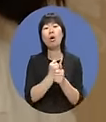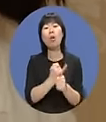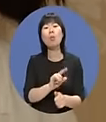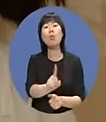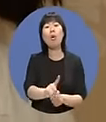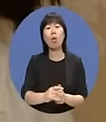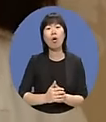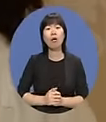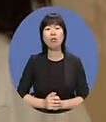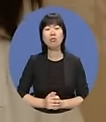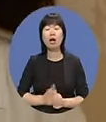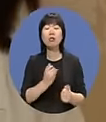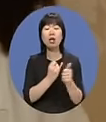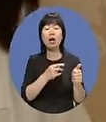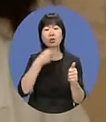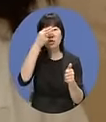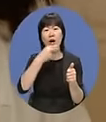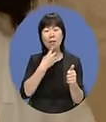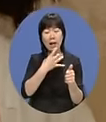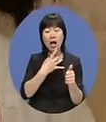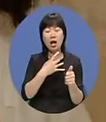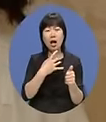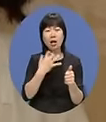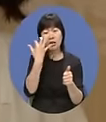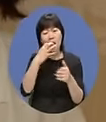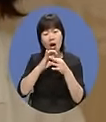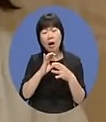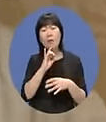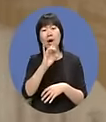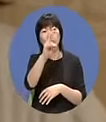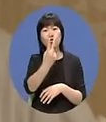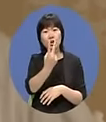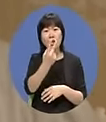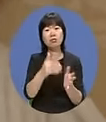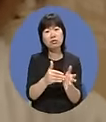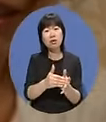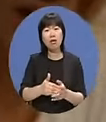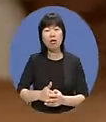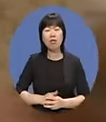부부면 뭐? 당신은 술이랑 그거밖에 몰라?